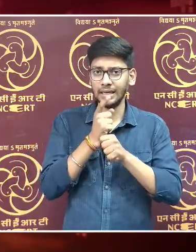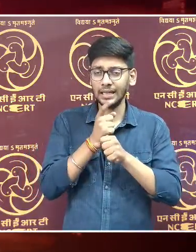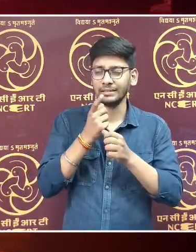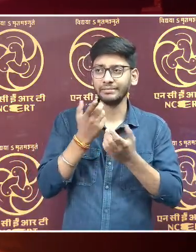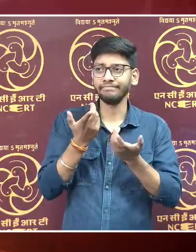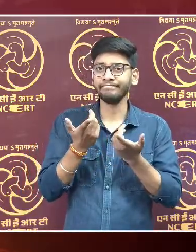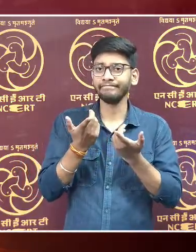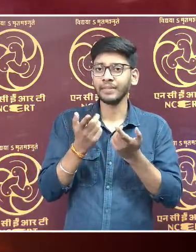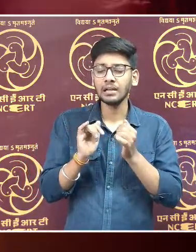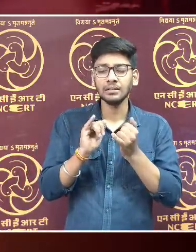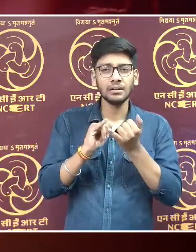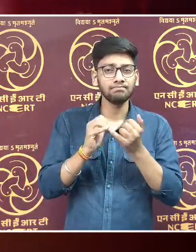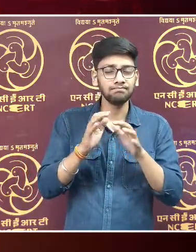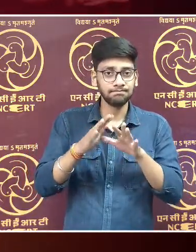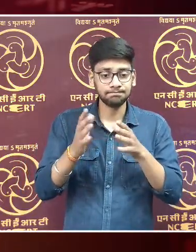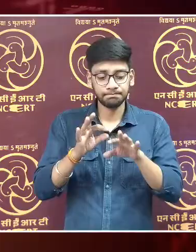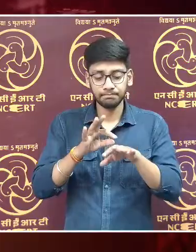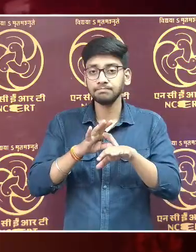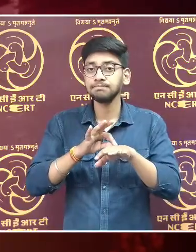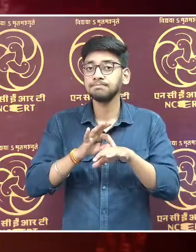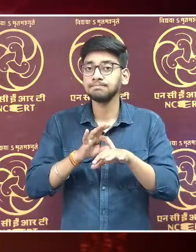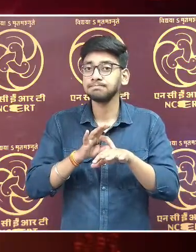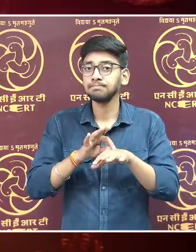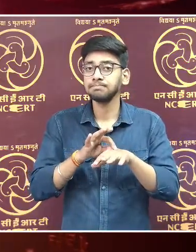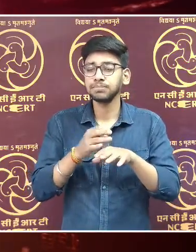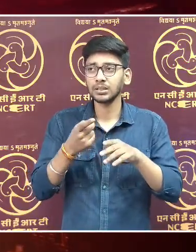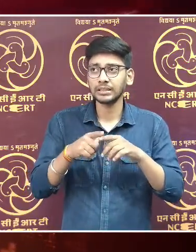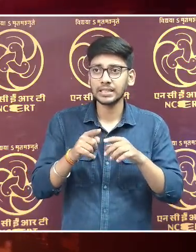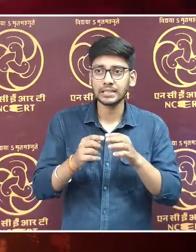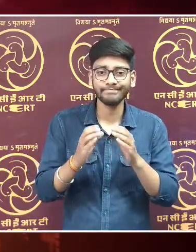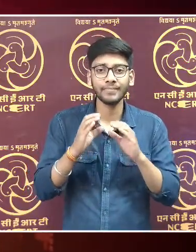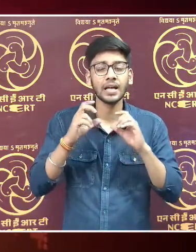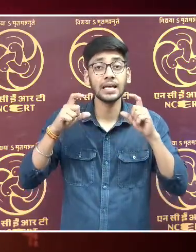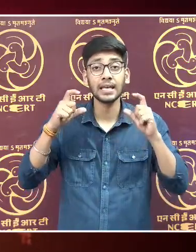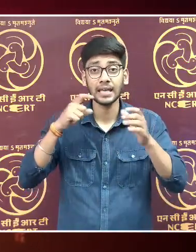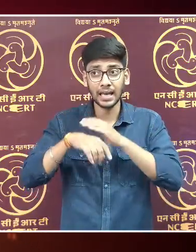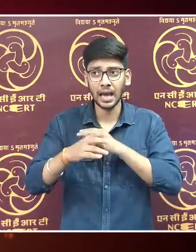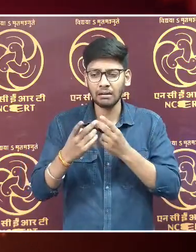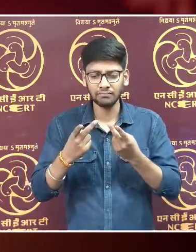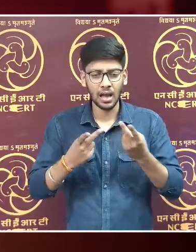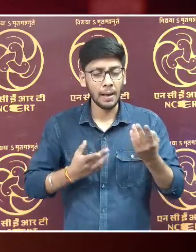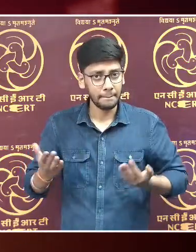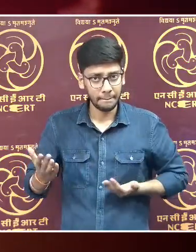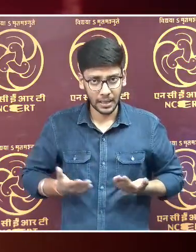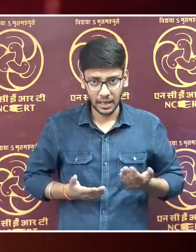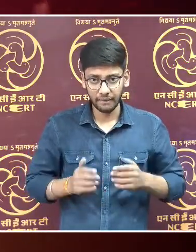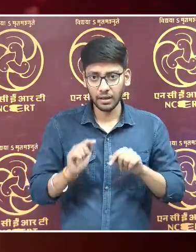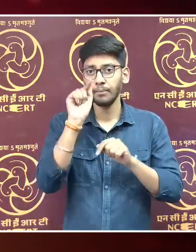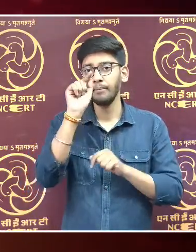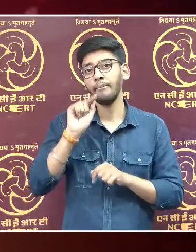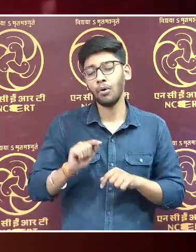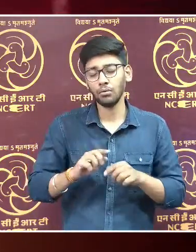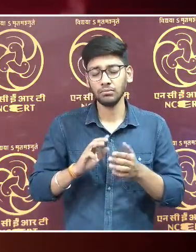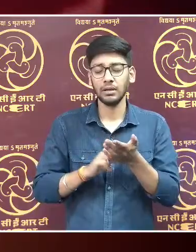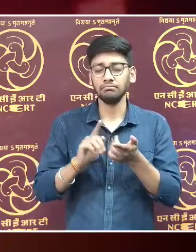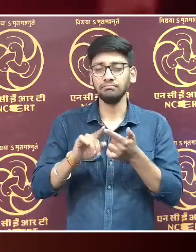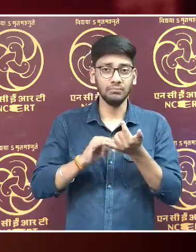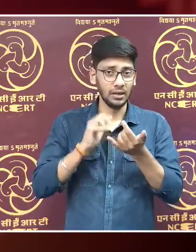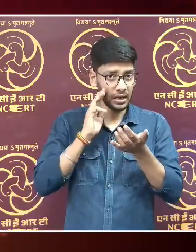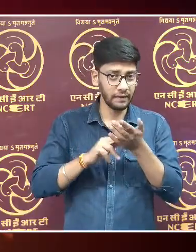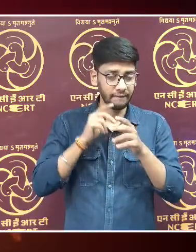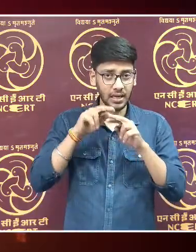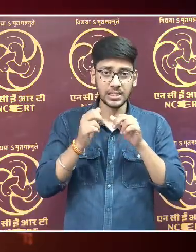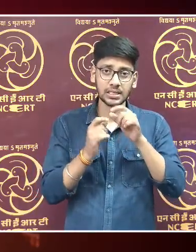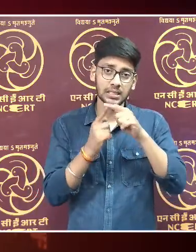जाता है सेंसिटिव सा, जहाँ पर उन्हें they have to take care of many of the behavioral symptoms and manifestations. That is why we